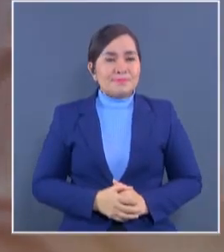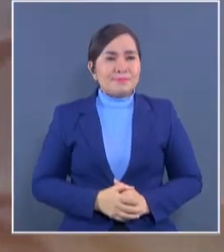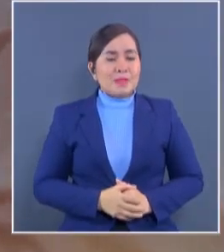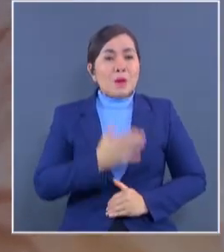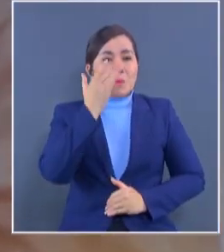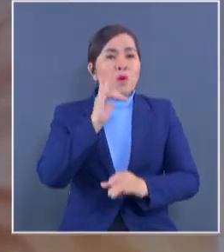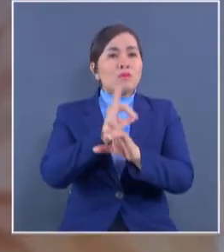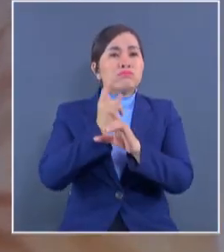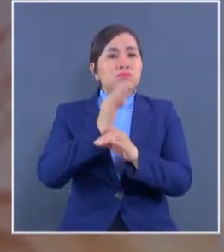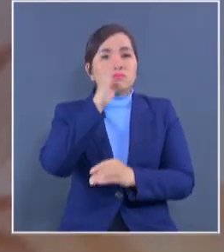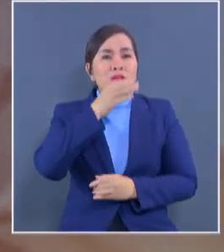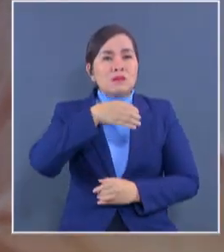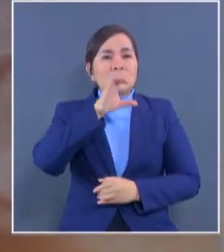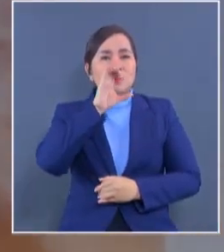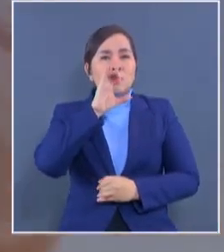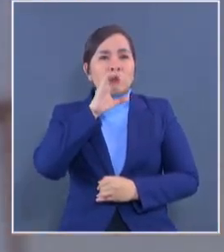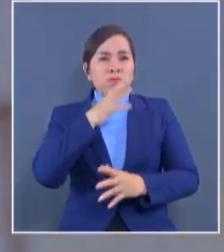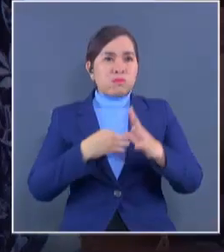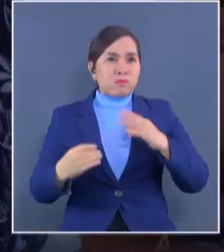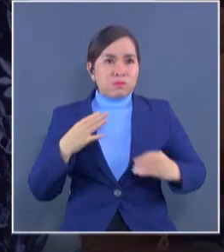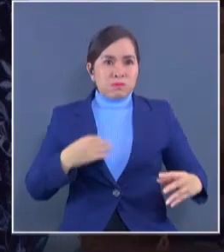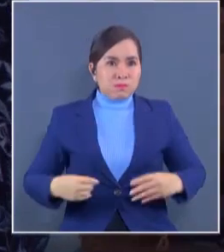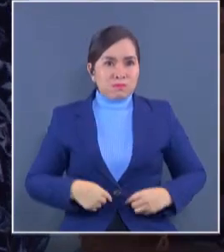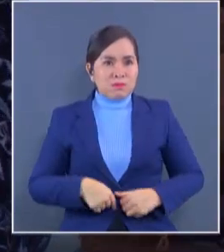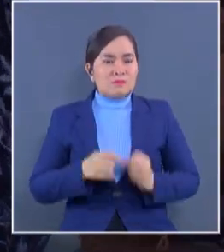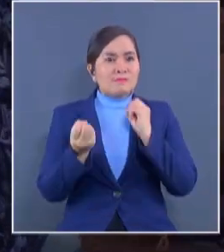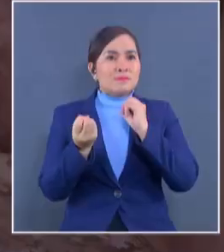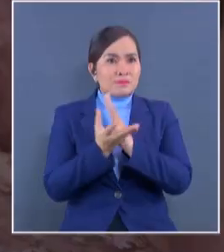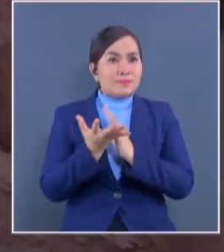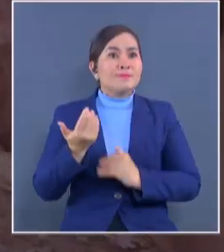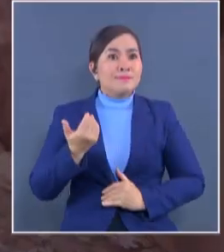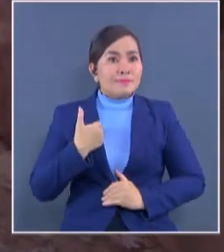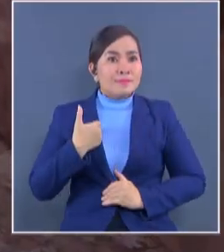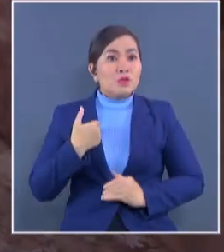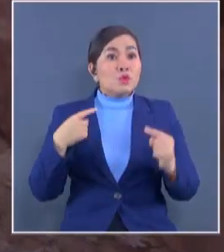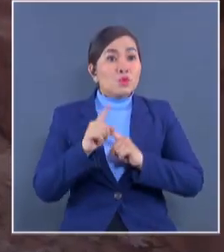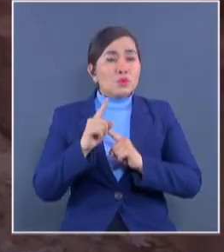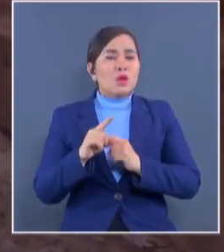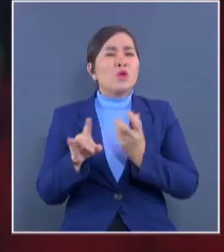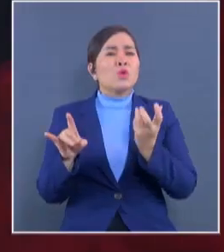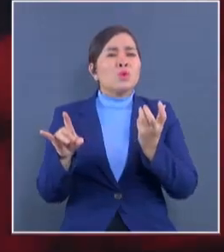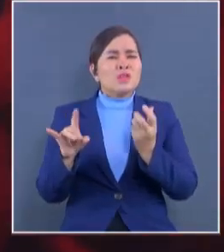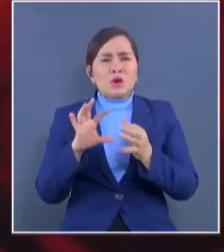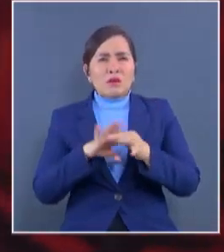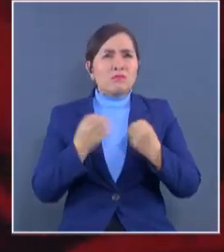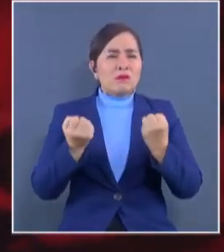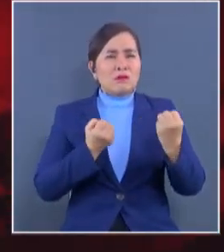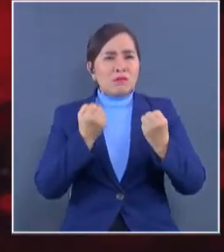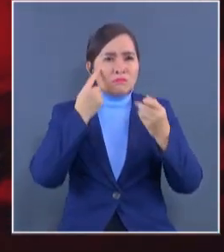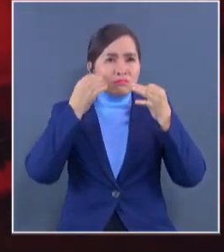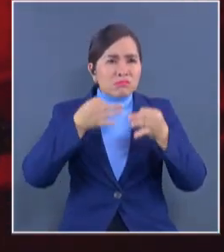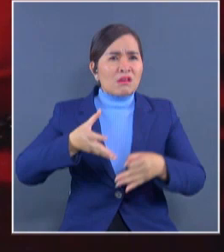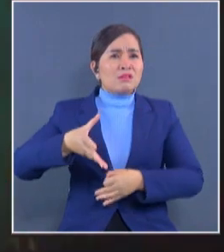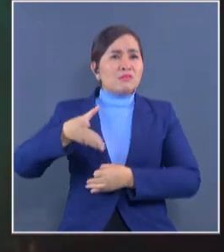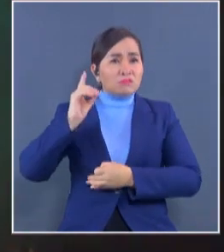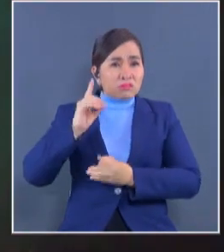เพราะว่าแอลกอฮอล์ที่ถูกดูดซึมเข้าสู่ร่างกายนั้นส่งผลโดยตรงค่ะต่อประสิทธิภาพในการขับขี่ทั้งการตัดสินใจ